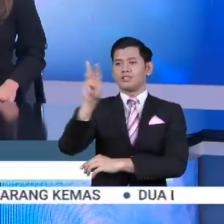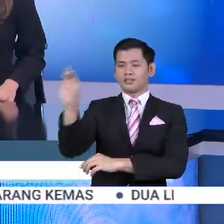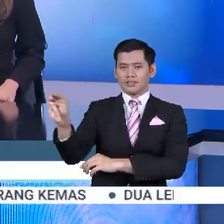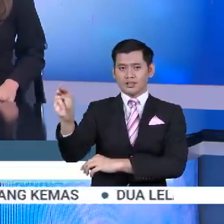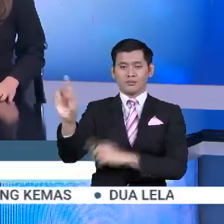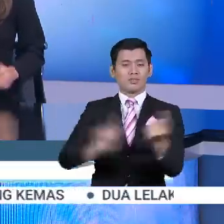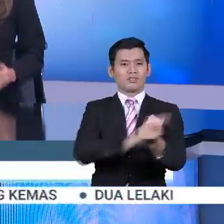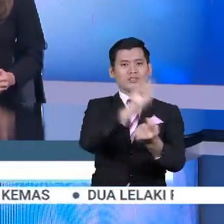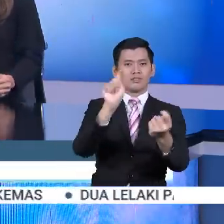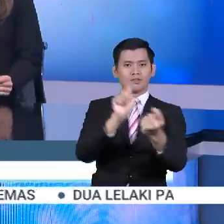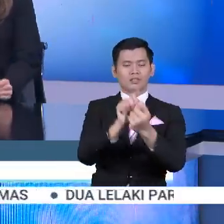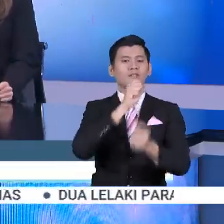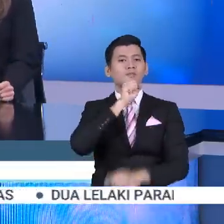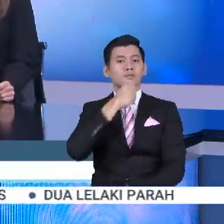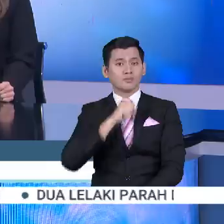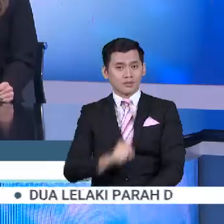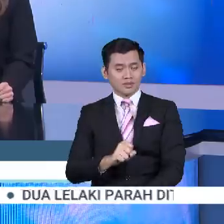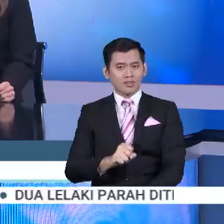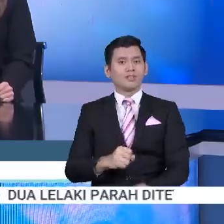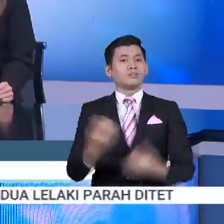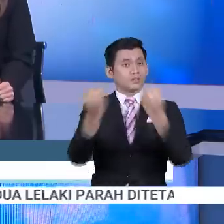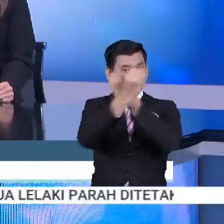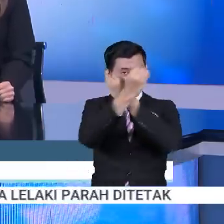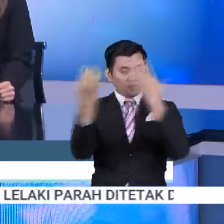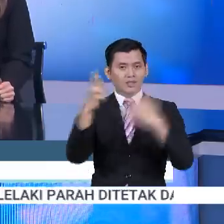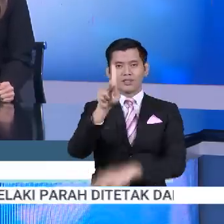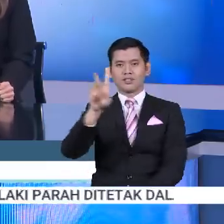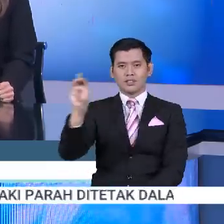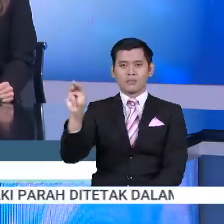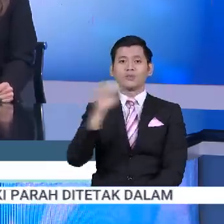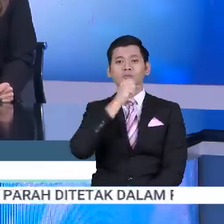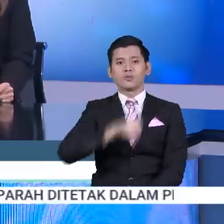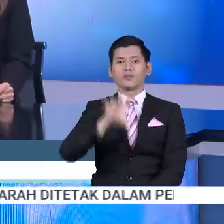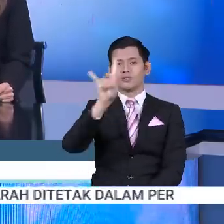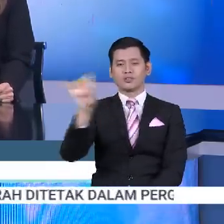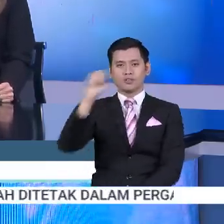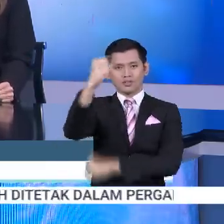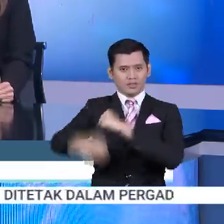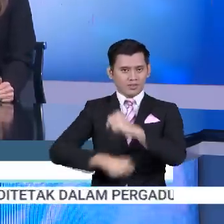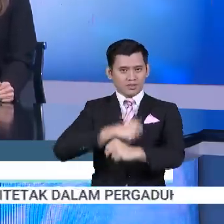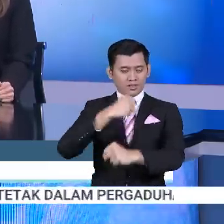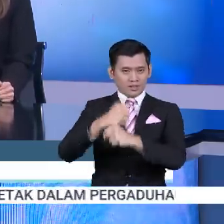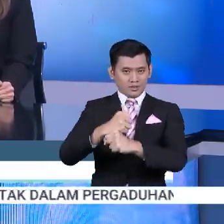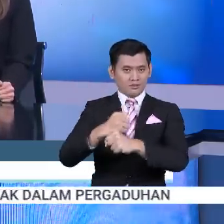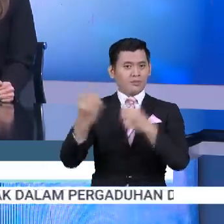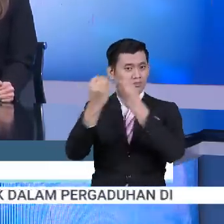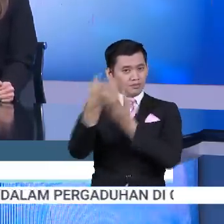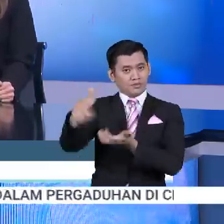seiring usianya. Siri 2 RTM 77 tahun. Ikuti laporan wartawan Muhammad Ashraf Ishak.